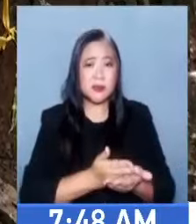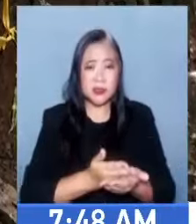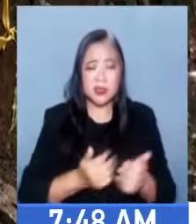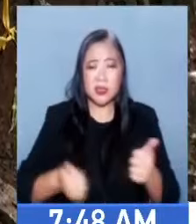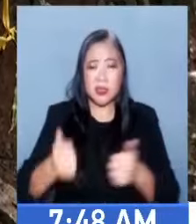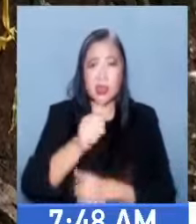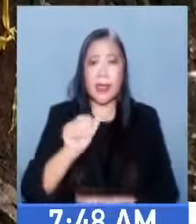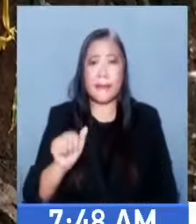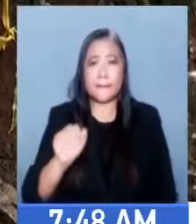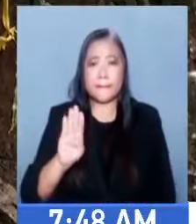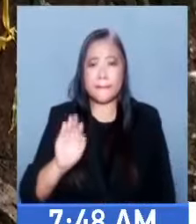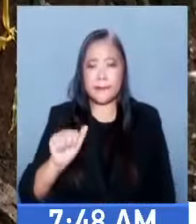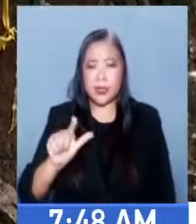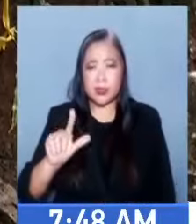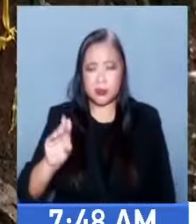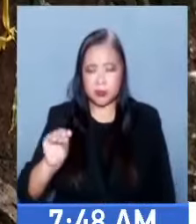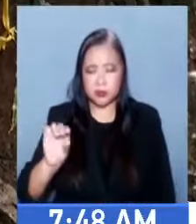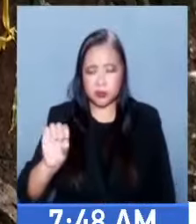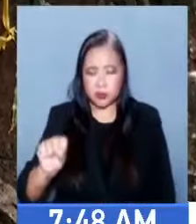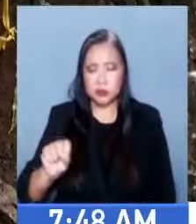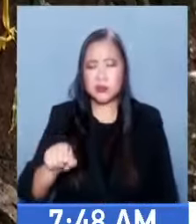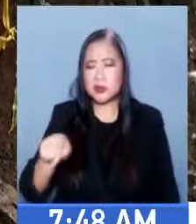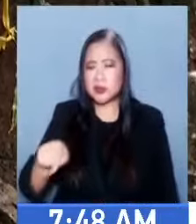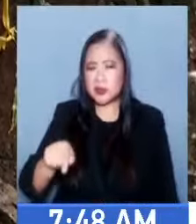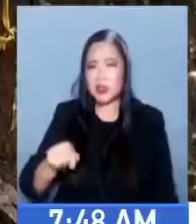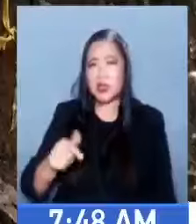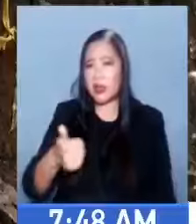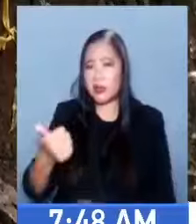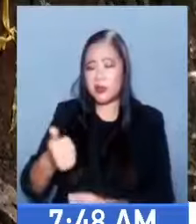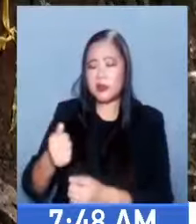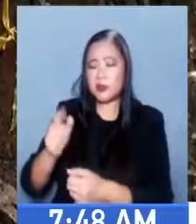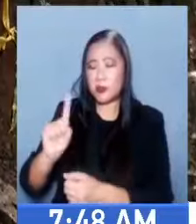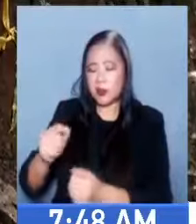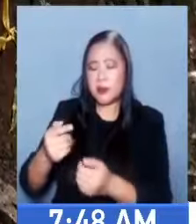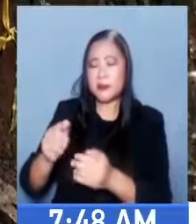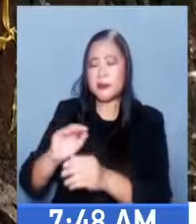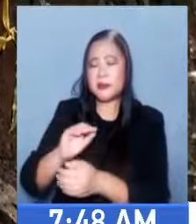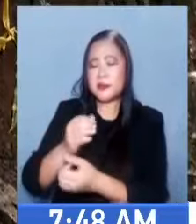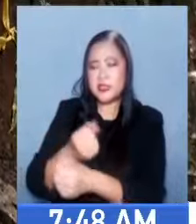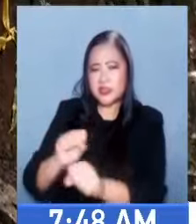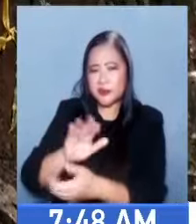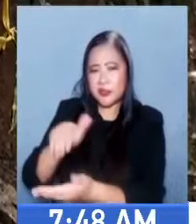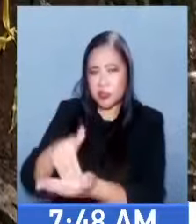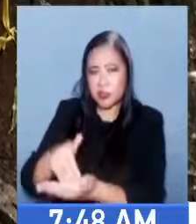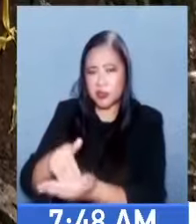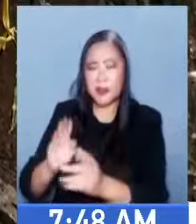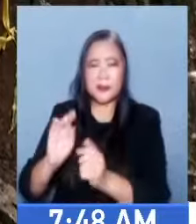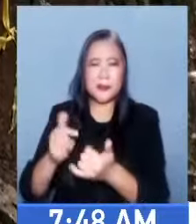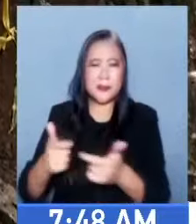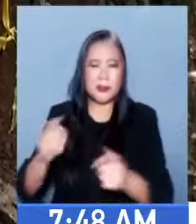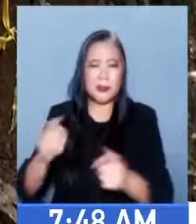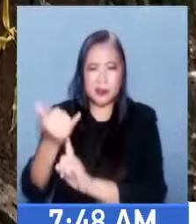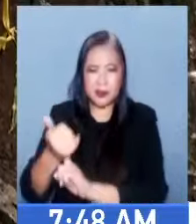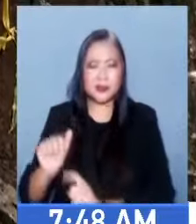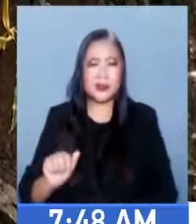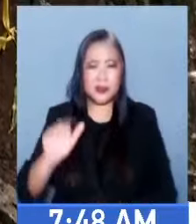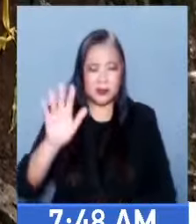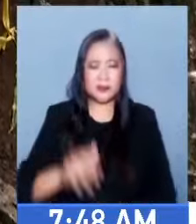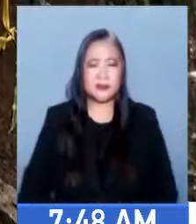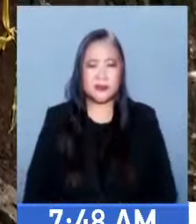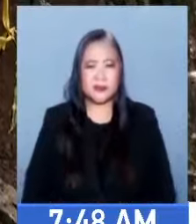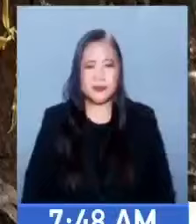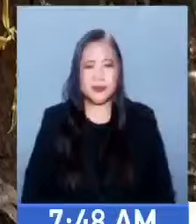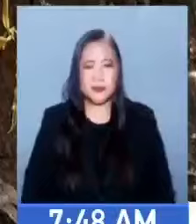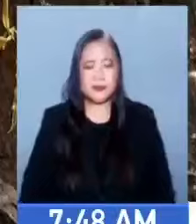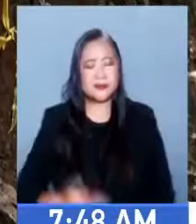mga evacuation Center dito sa Barangay San Jose na isa sa pinakamalaking barangay sa Antipolo City yan ang unang balita mula dito sa Antipolo Ako